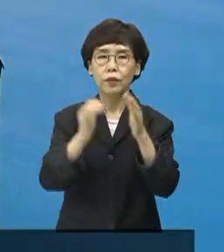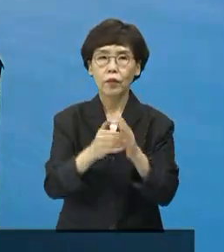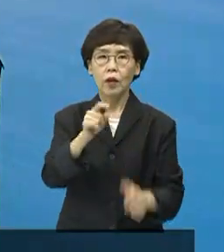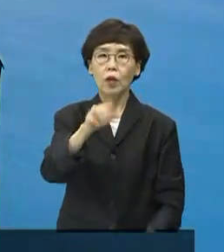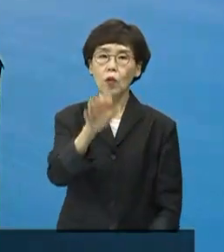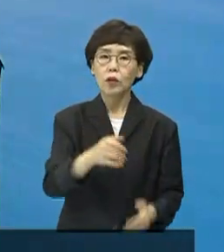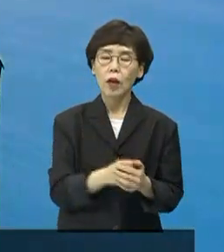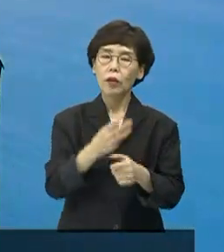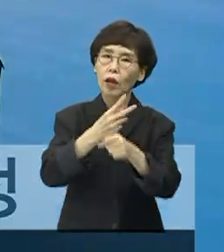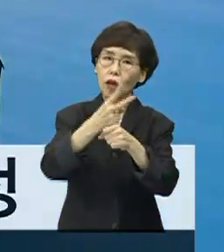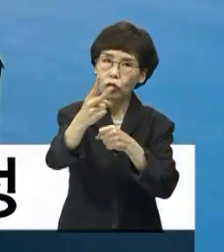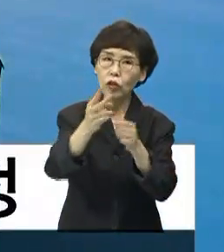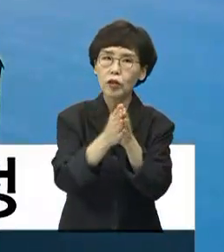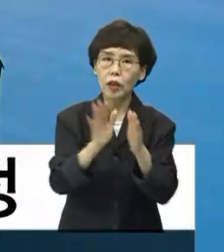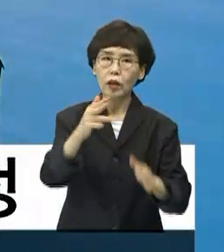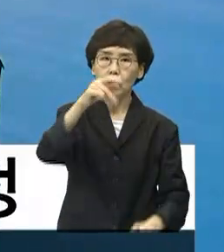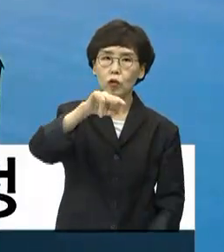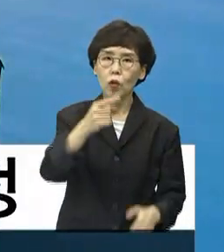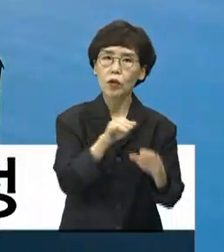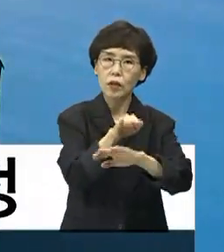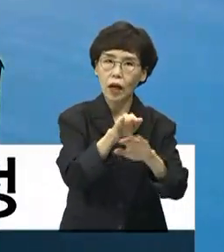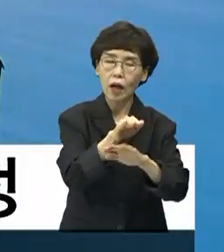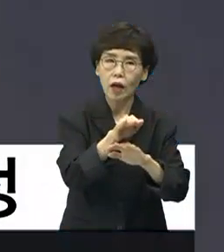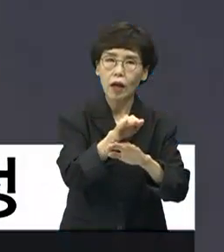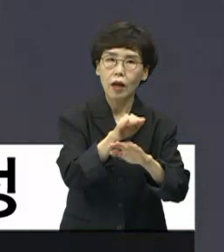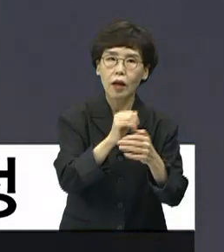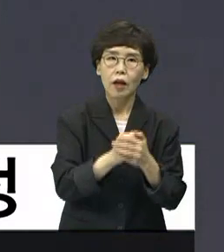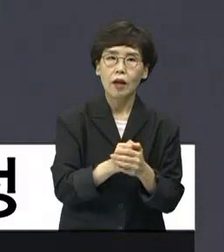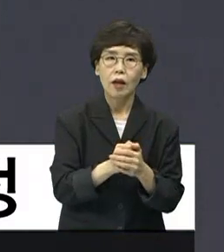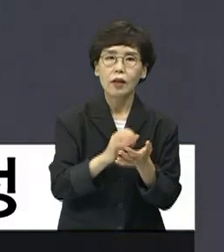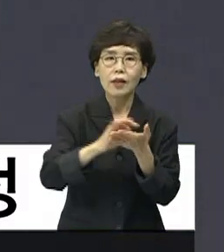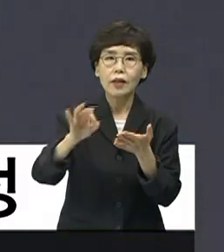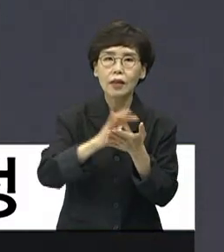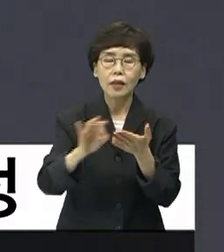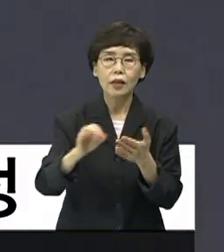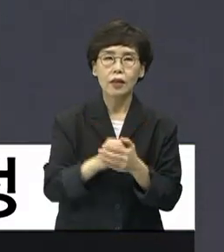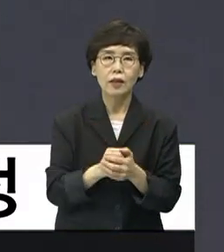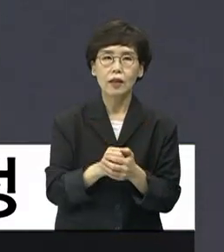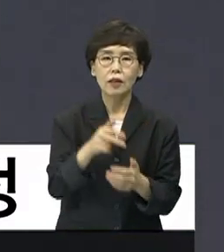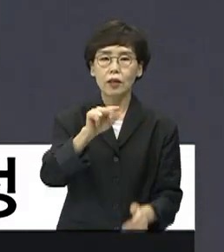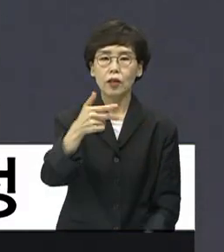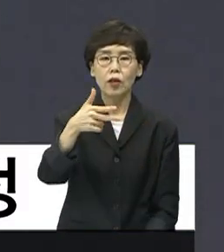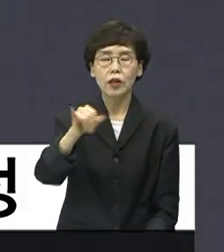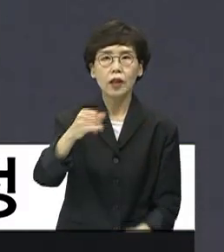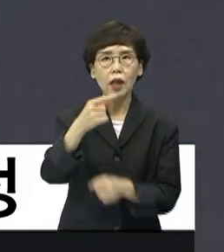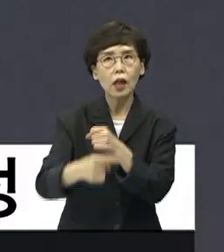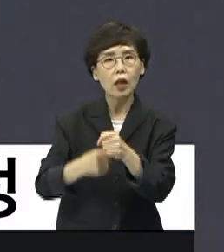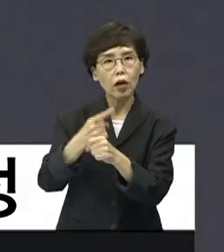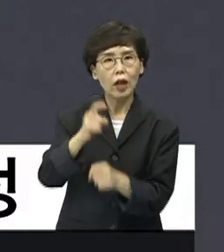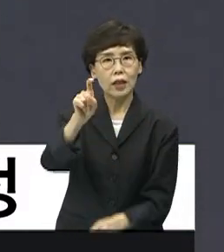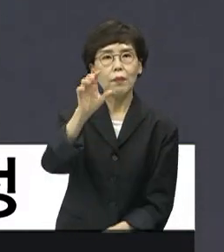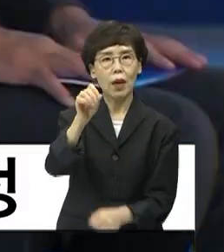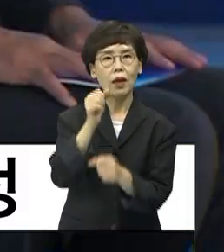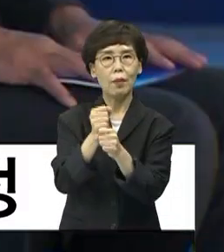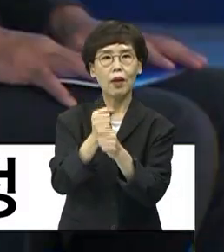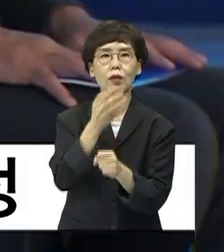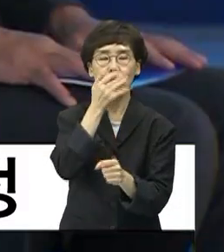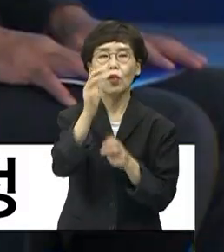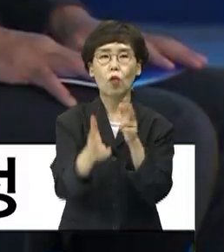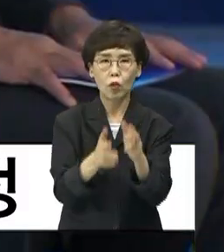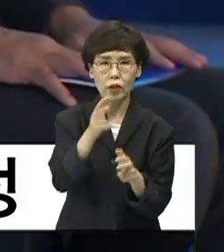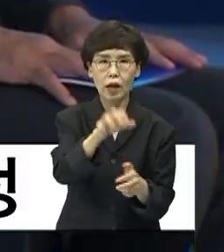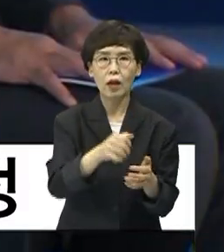이곳엔 내후년 출시될 수소차 신모델에 장착되는 차세대 연료전지를 연간 10만 개 생산할 수 있는